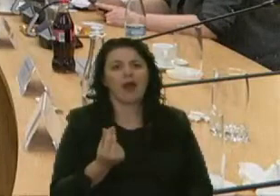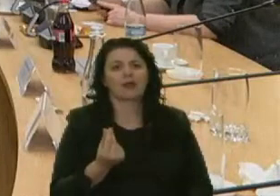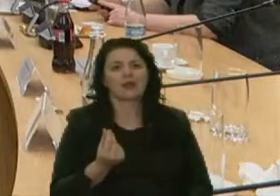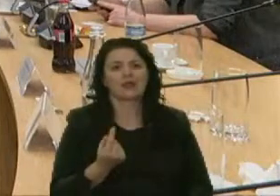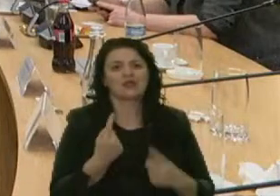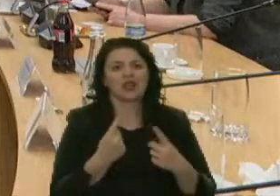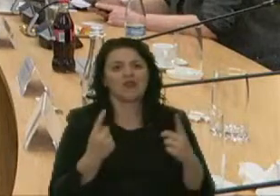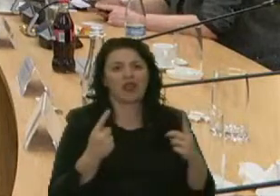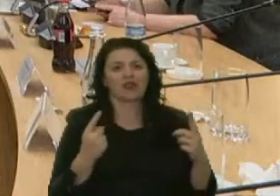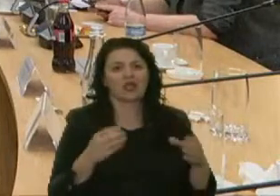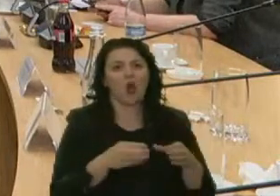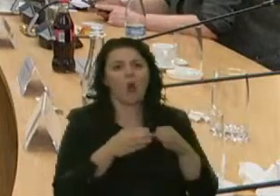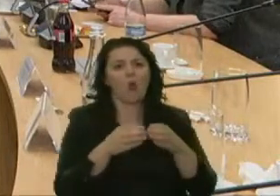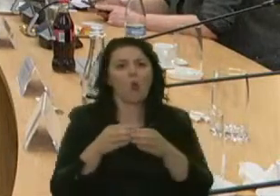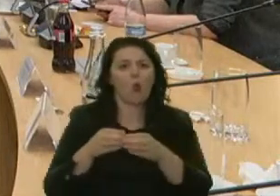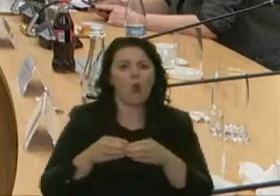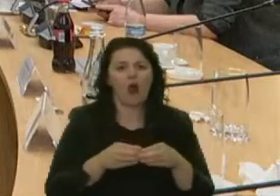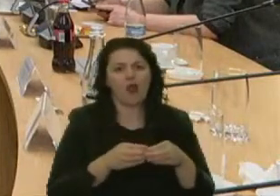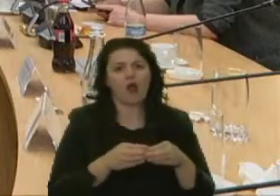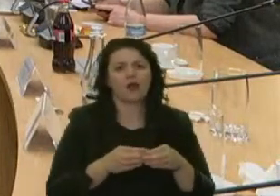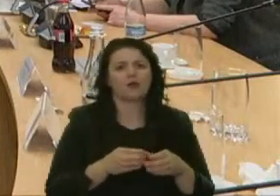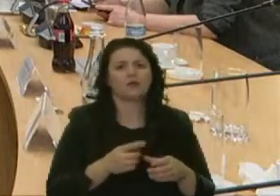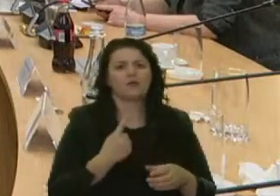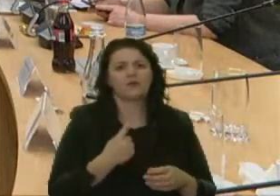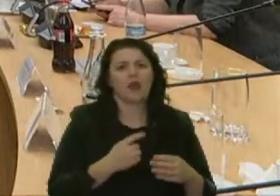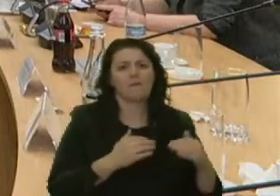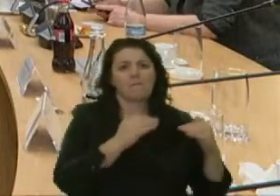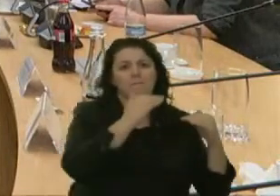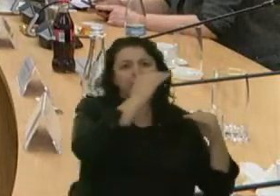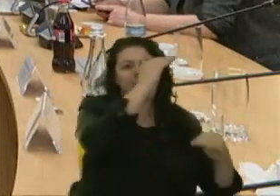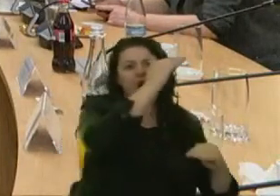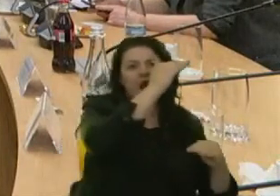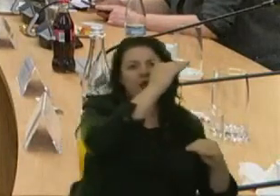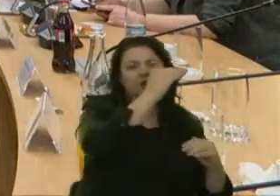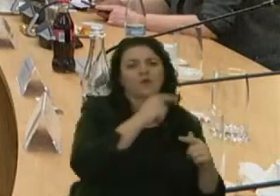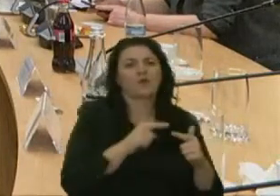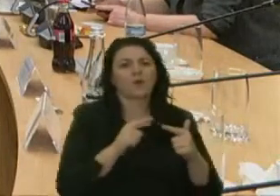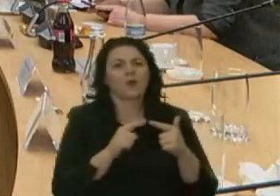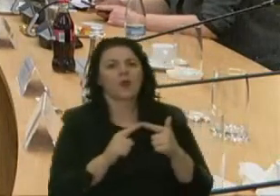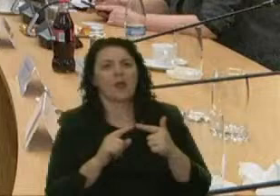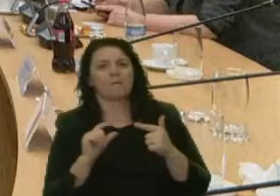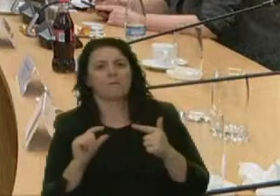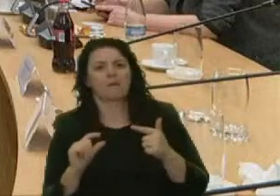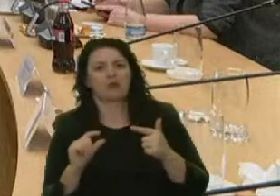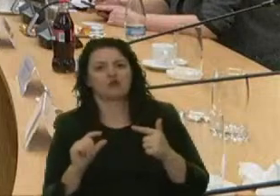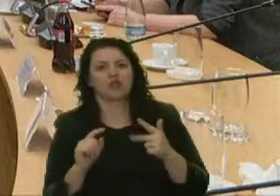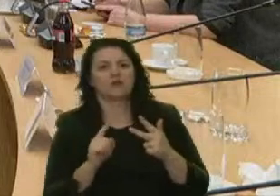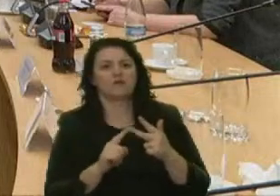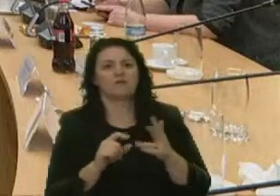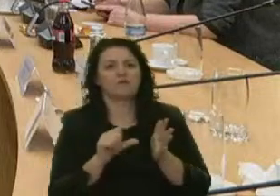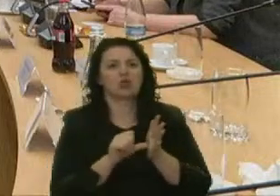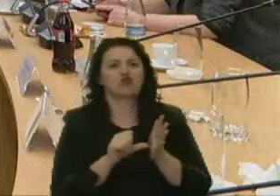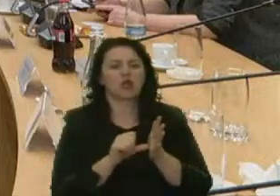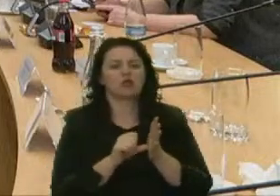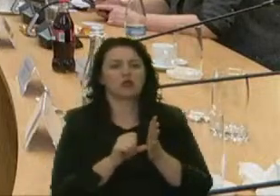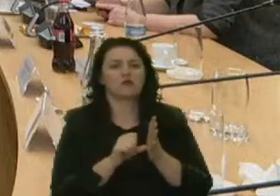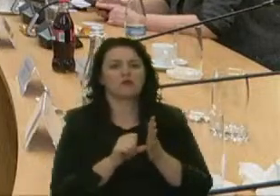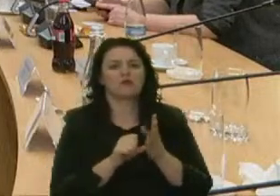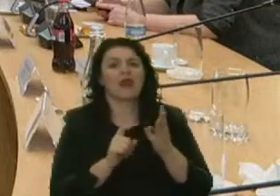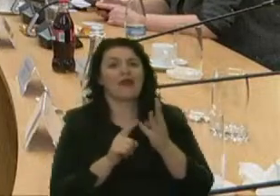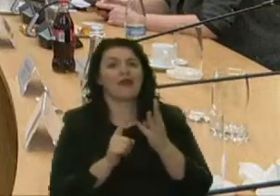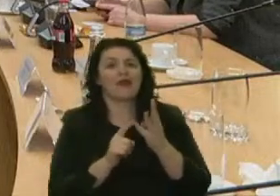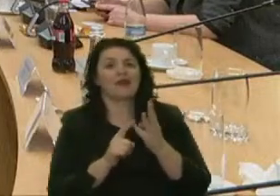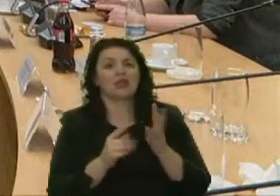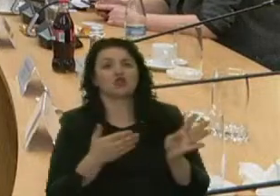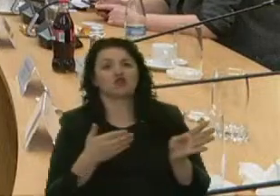diferite oale dacă vreți oala pentru mari pentru pentru băieții mari oala pentru băieții mici mijlocii ăia mici ăia debutanți